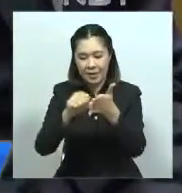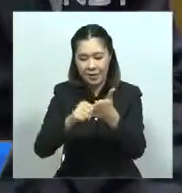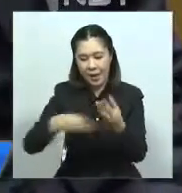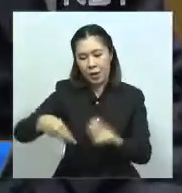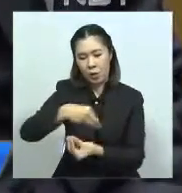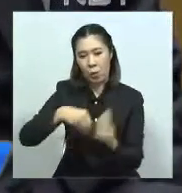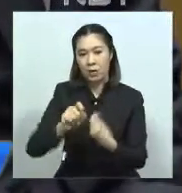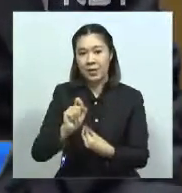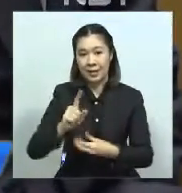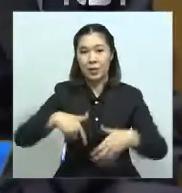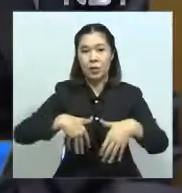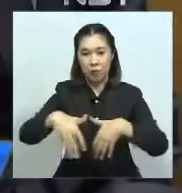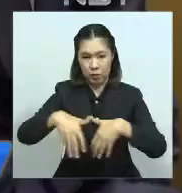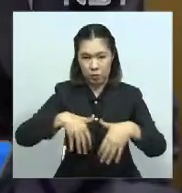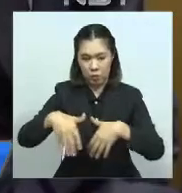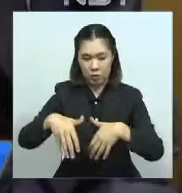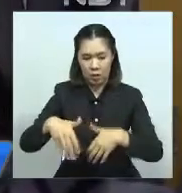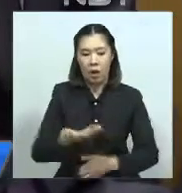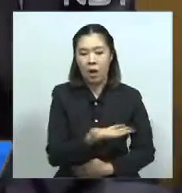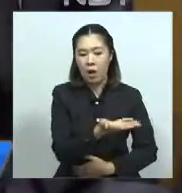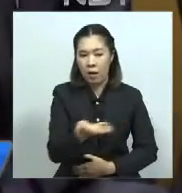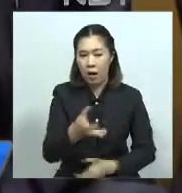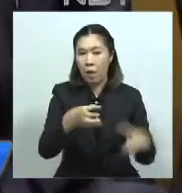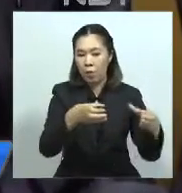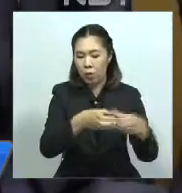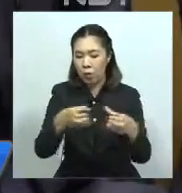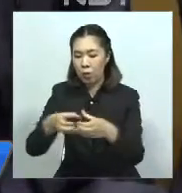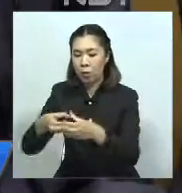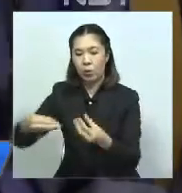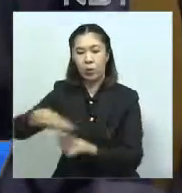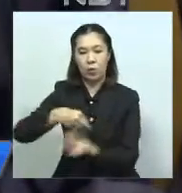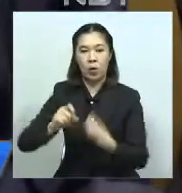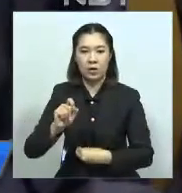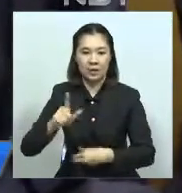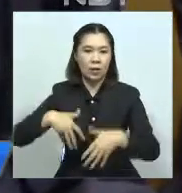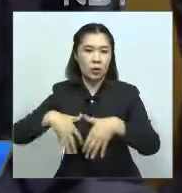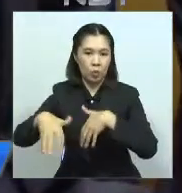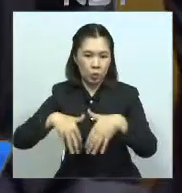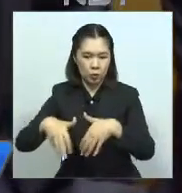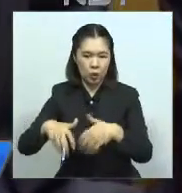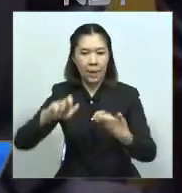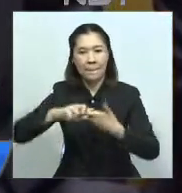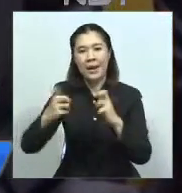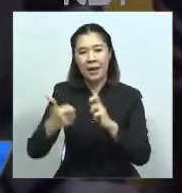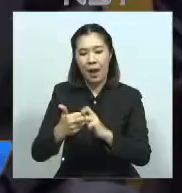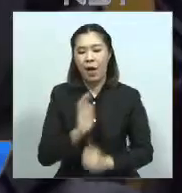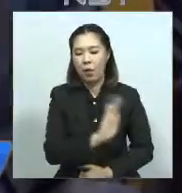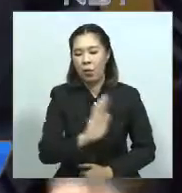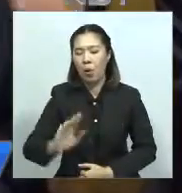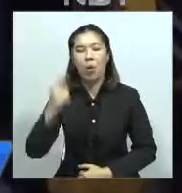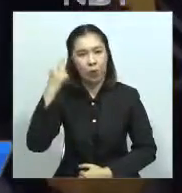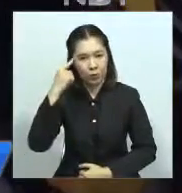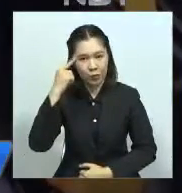บ้านผมเข้าใจว่าทุกพรรคได้สัมผัสปัญหาเศรษฐกิจชาวบ้านมาพร้อมๆกันในฤดูกาลหาเสียงที่ผ่านม